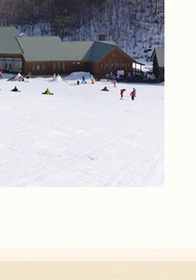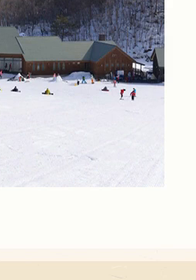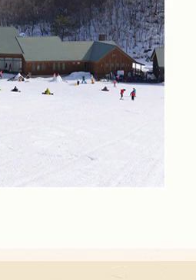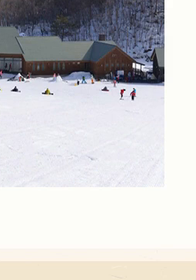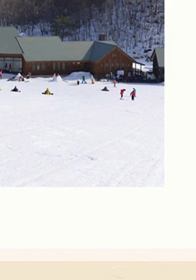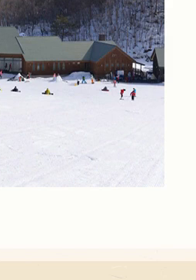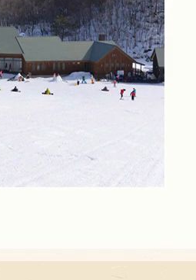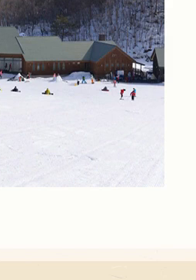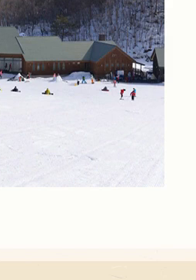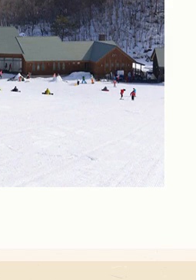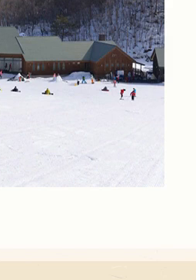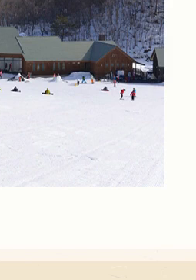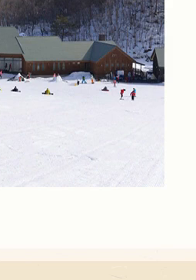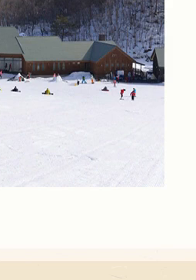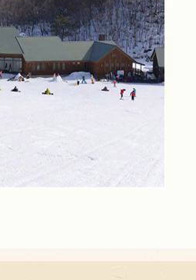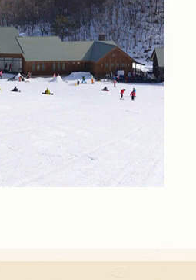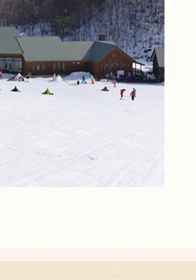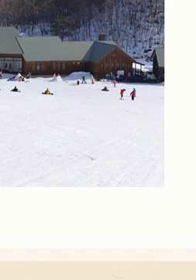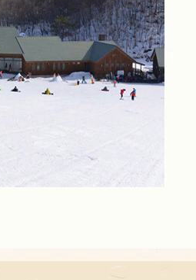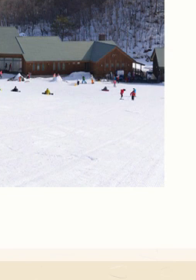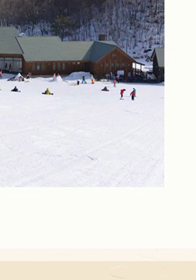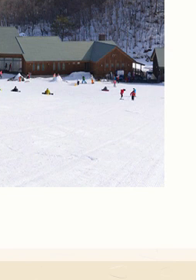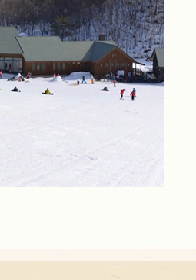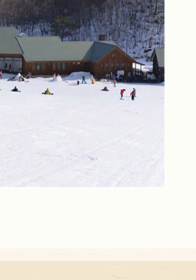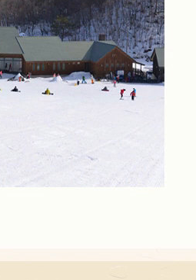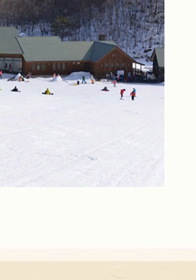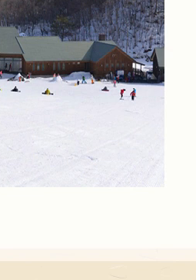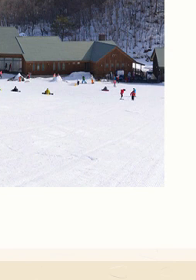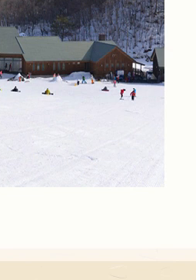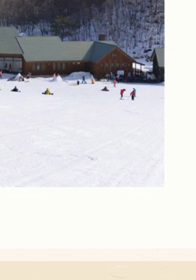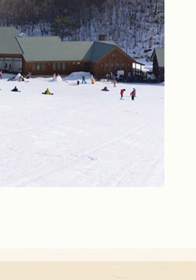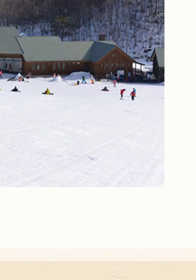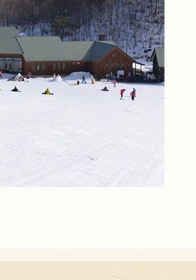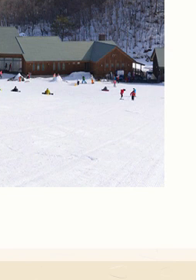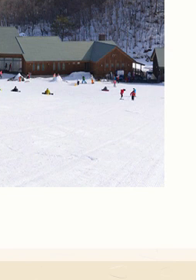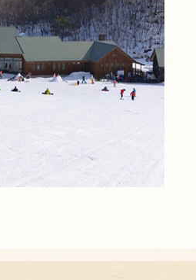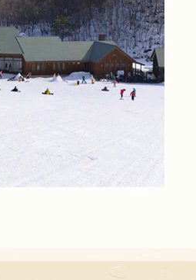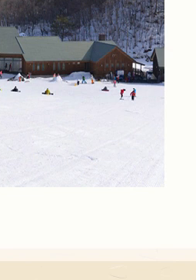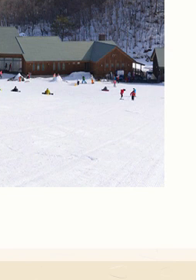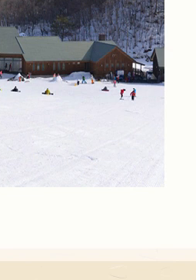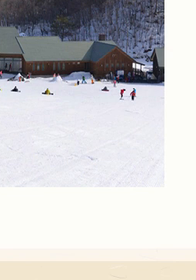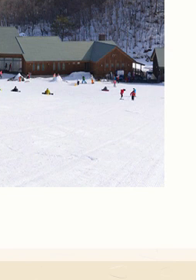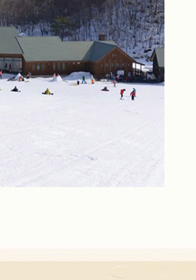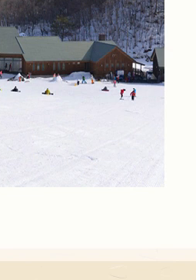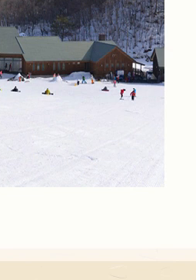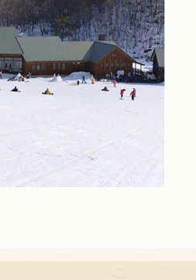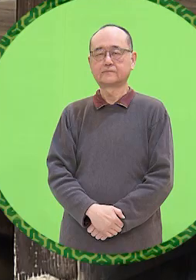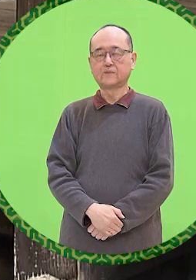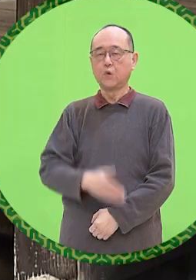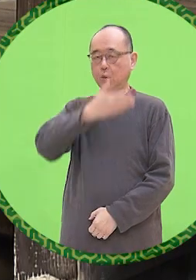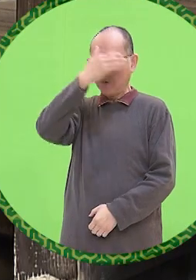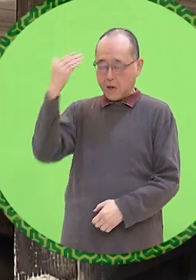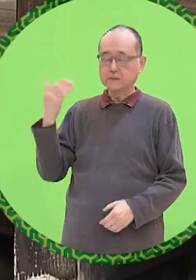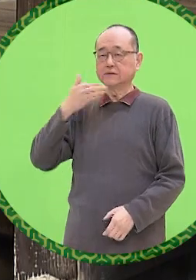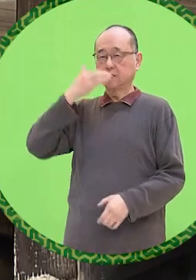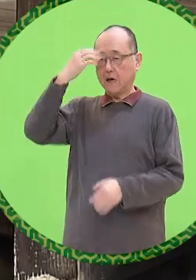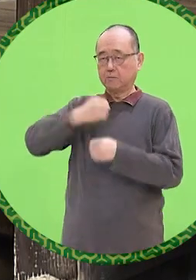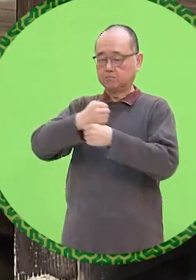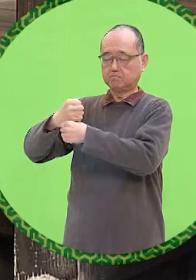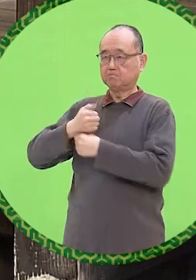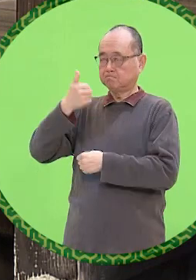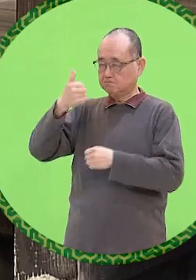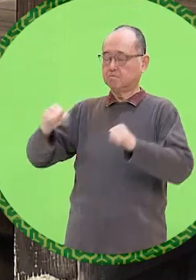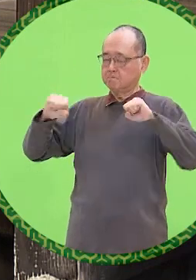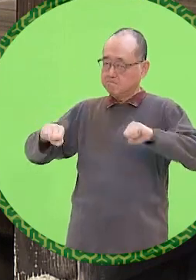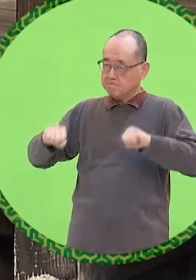駐車場や初心者レッスンが無料など特典盛りだくさん。ぜひ遊びに来てください。 若い杜氏さんが